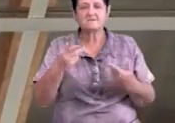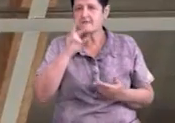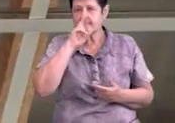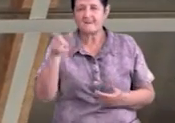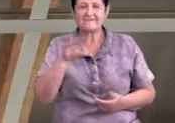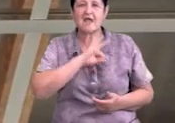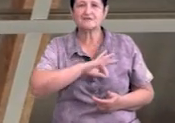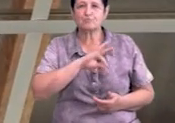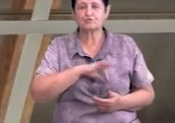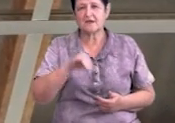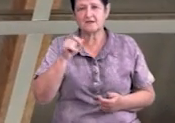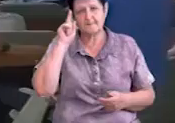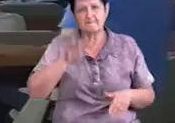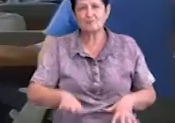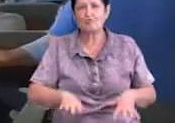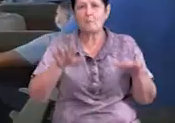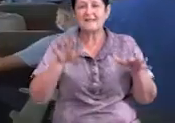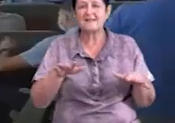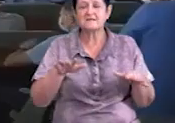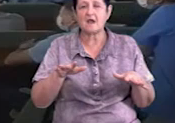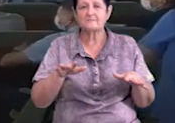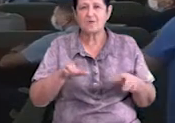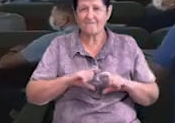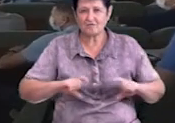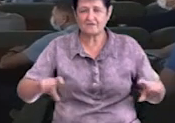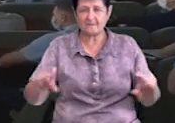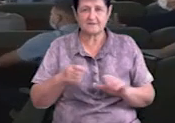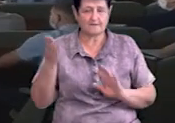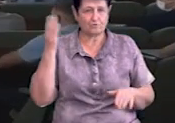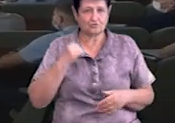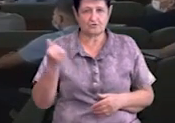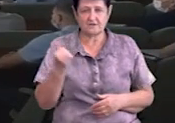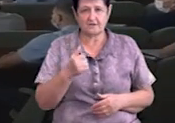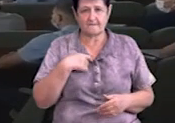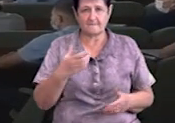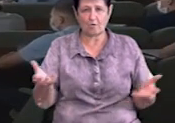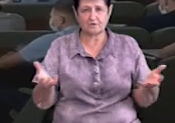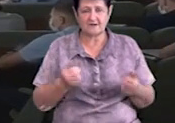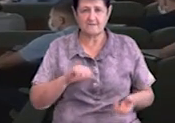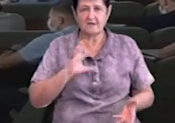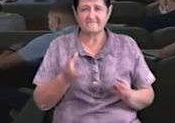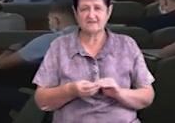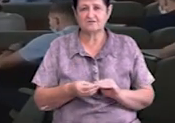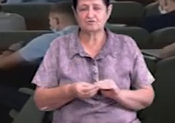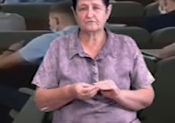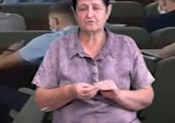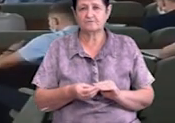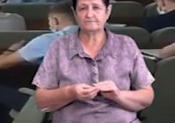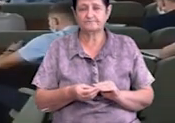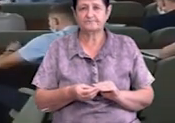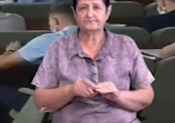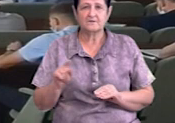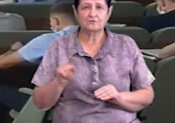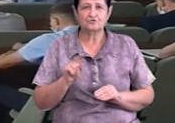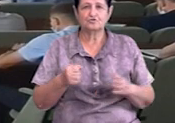конструкцій і підтоплення фундаменту. На минулому тижні ми отримали попередній висновок щодо